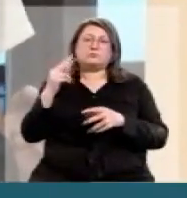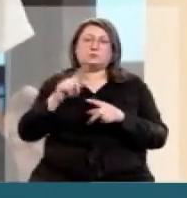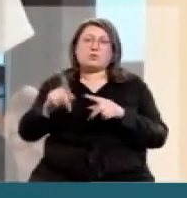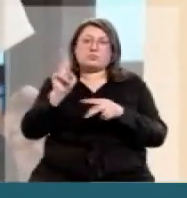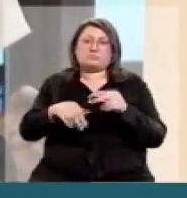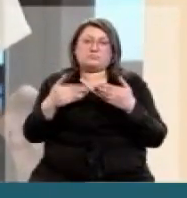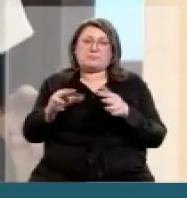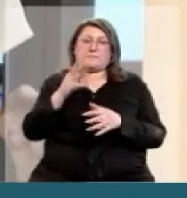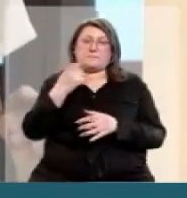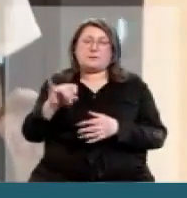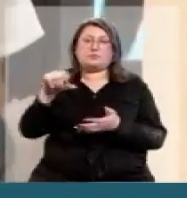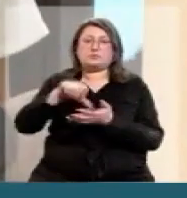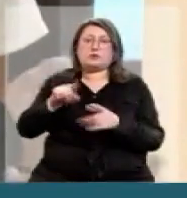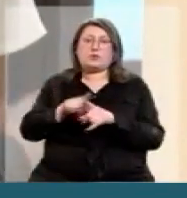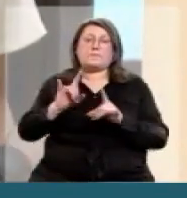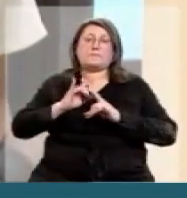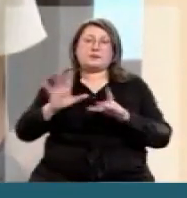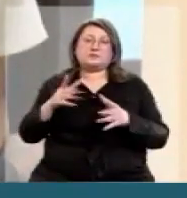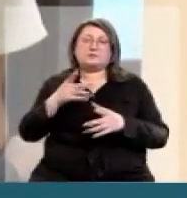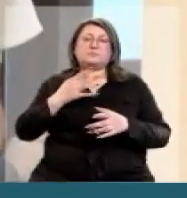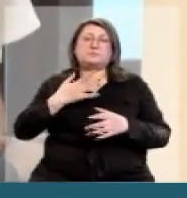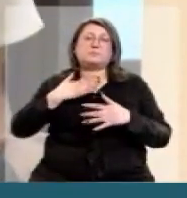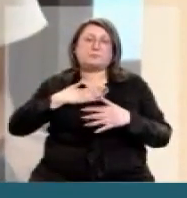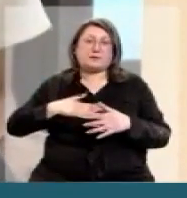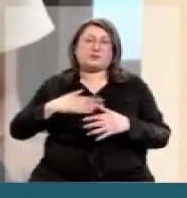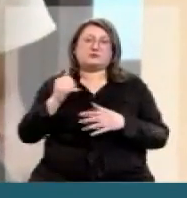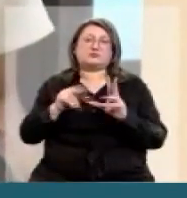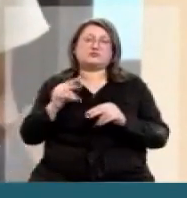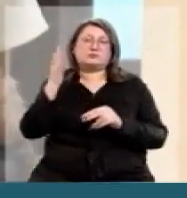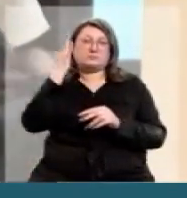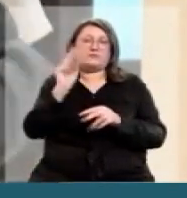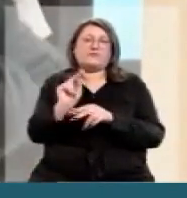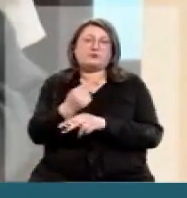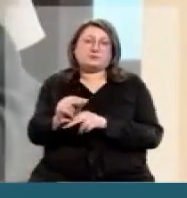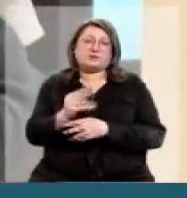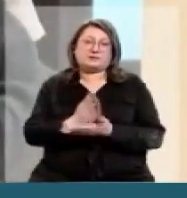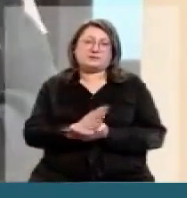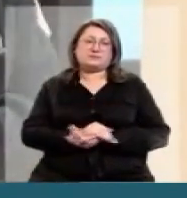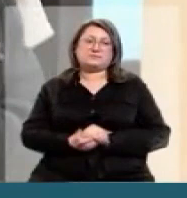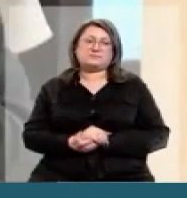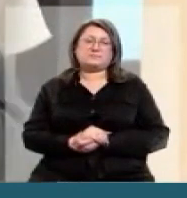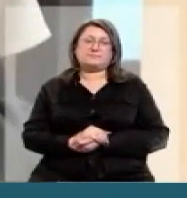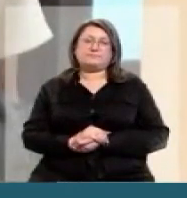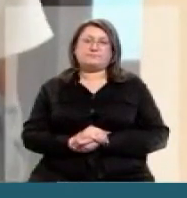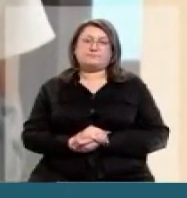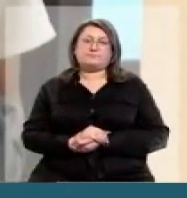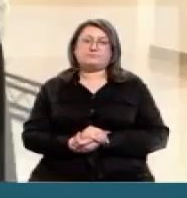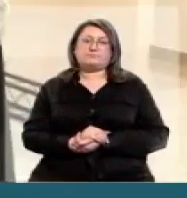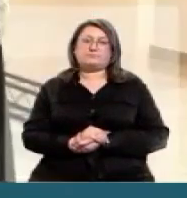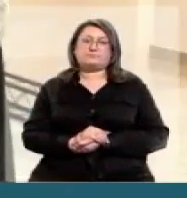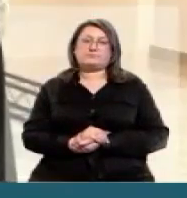мерзімі мамыр айында аяқталмақ. Осындай ұлттық мерекеге қатысу ол үшін үлкен мәртебе және тәрбиелік маңызы өте